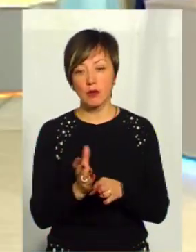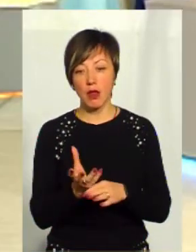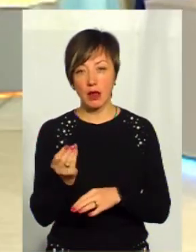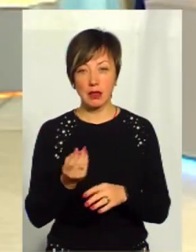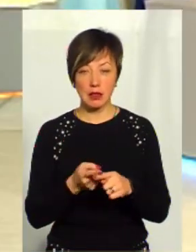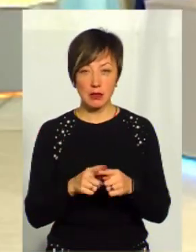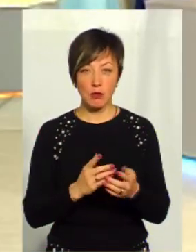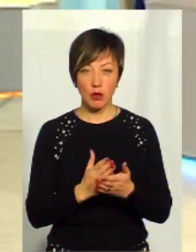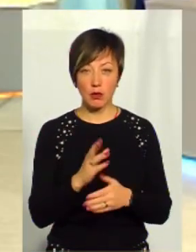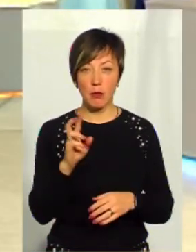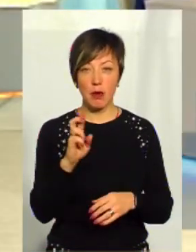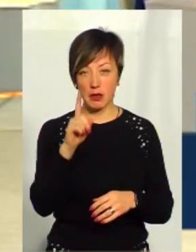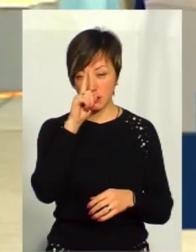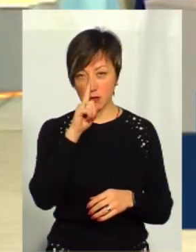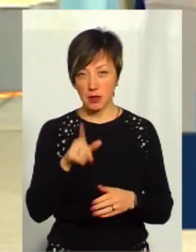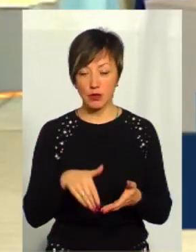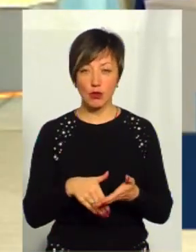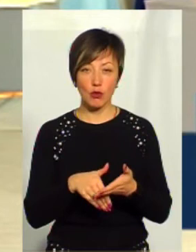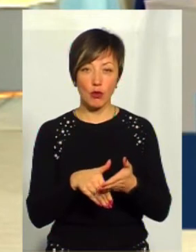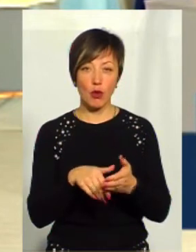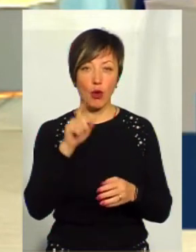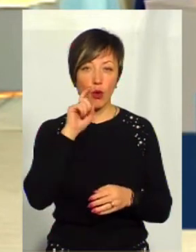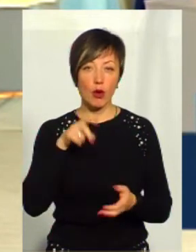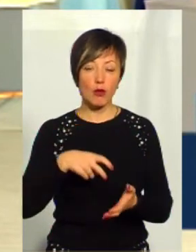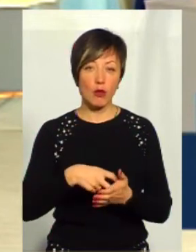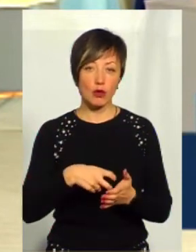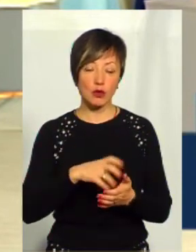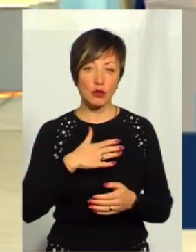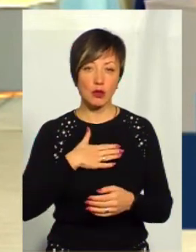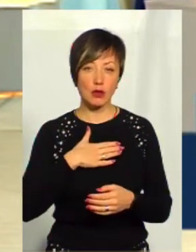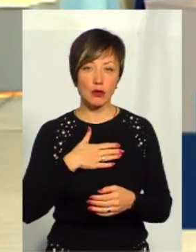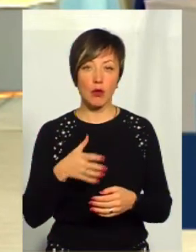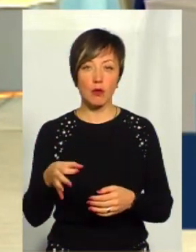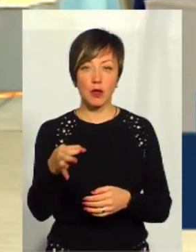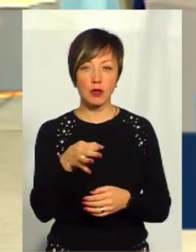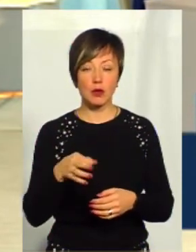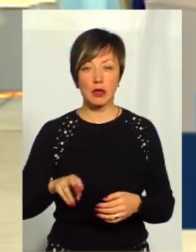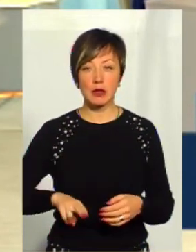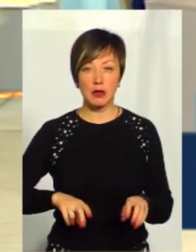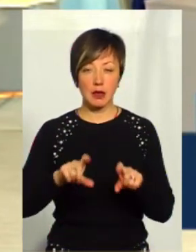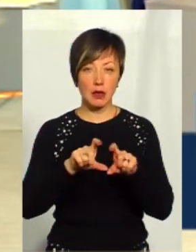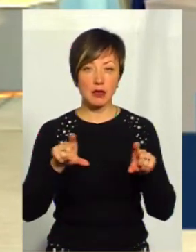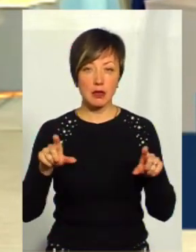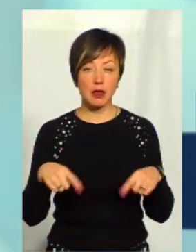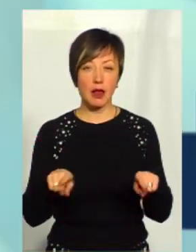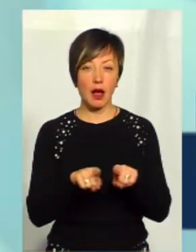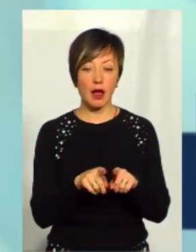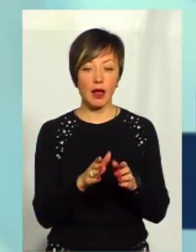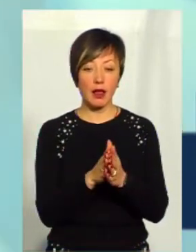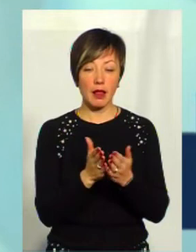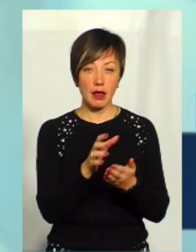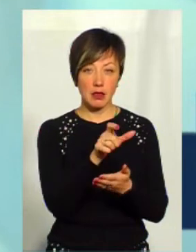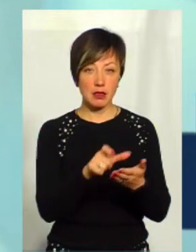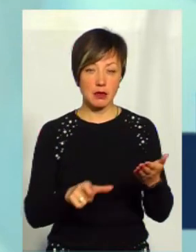ці послуги. Це в березні місяці за допомогою Укрпочти, нашої обласної нашої дирекції. Такі листівки